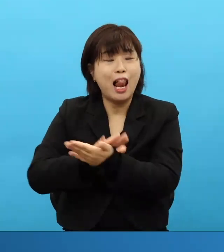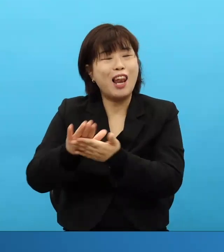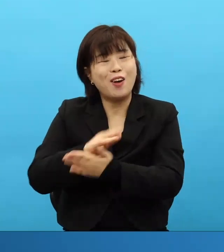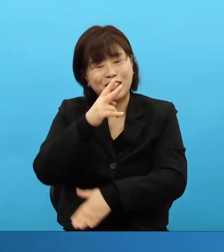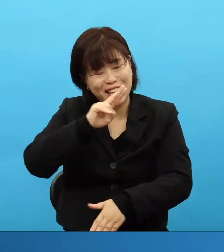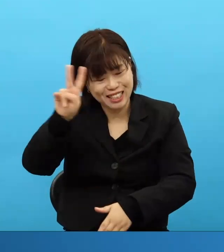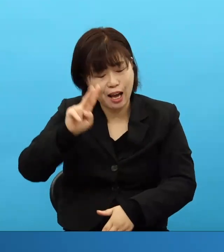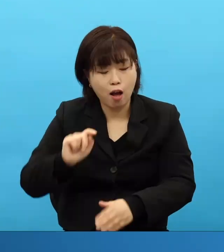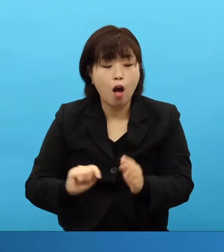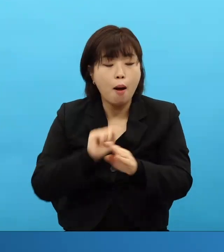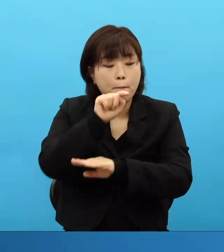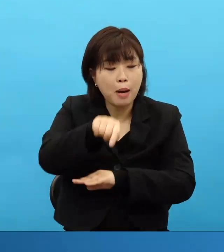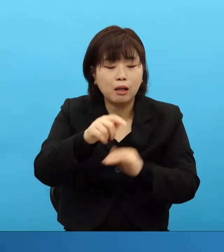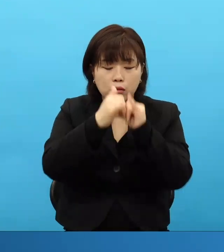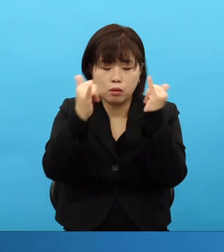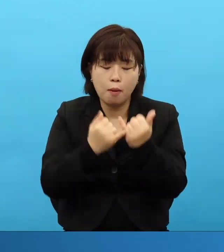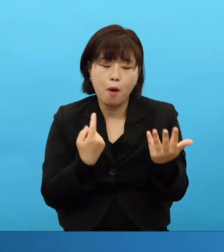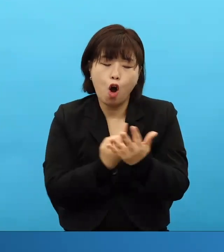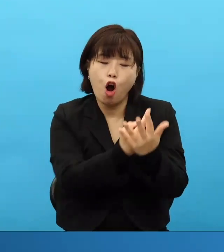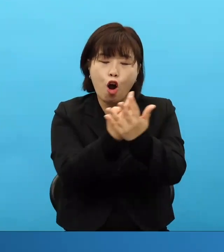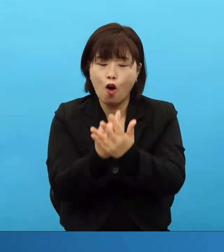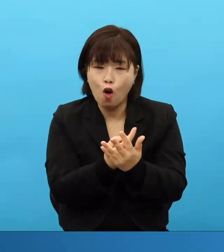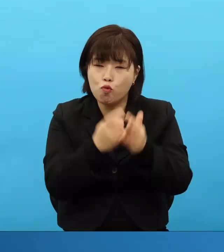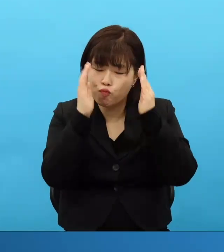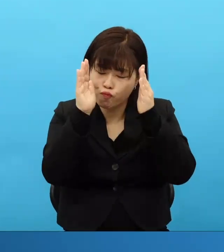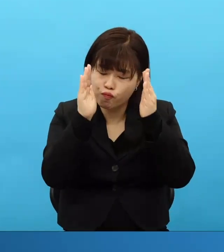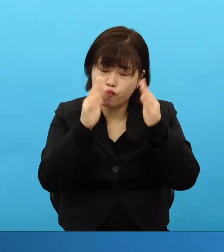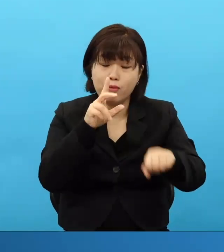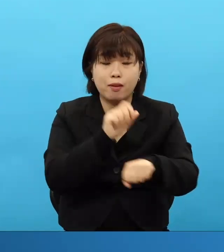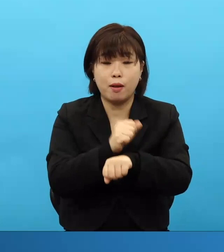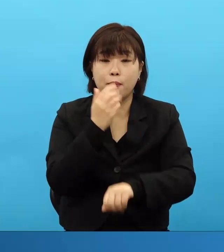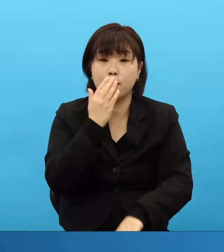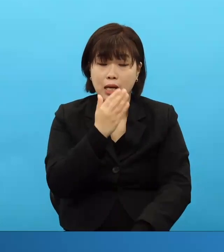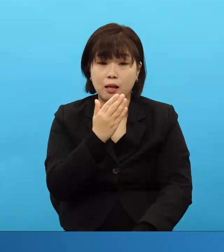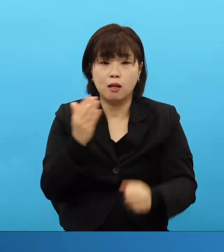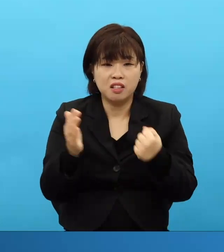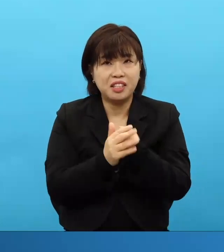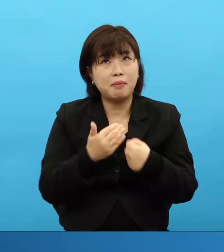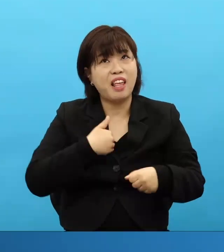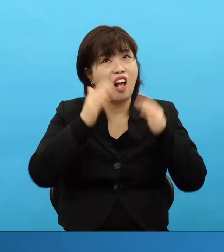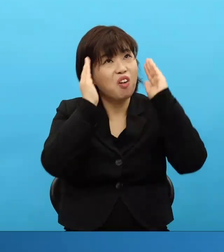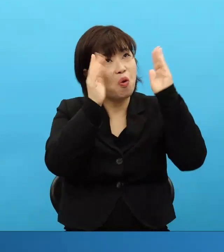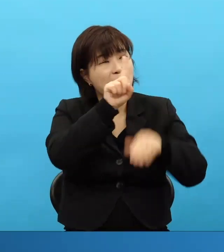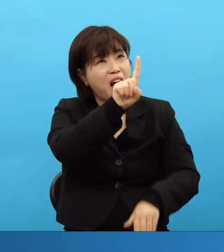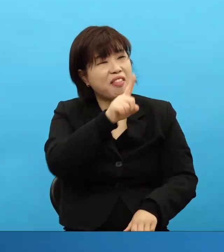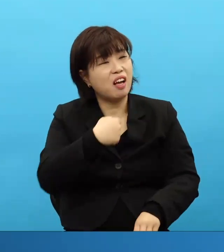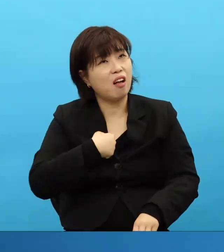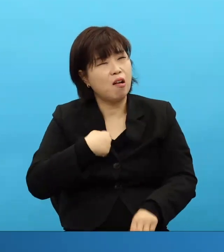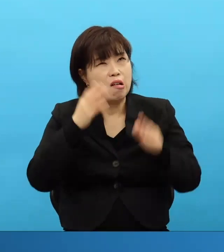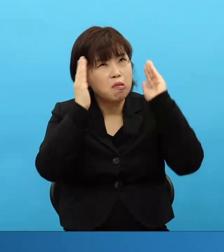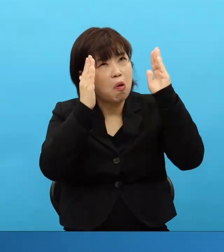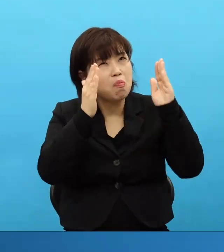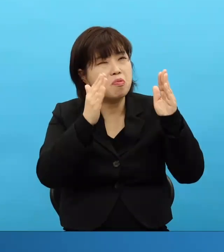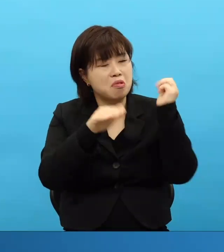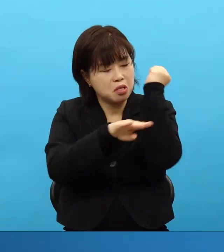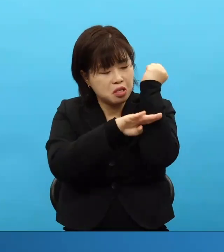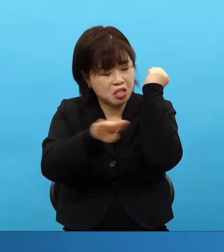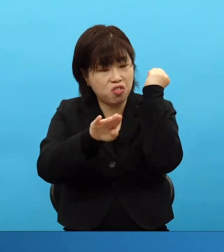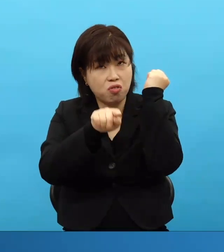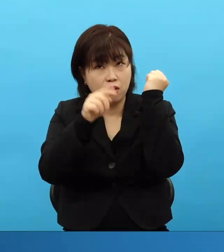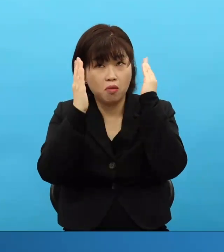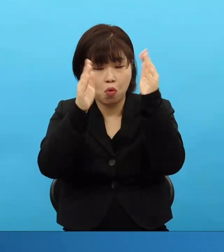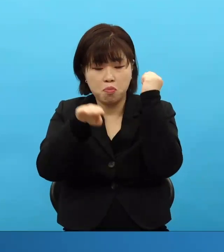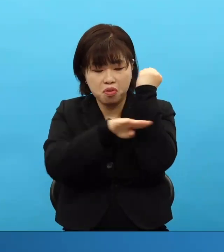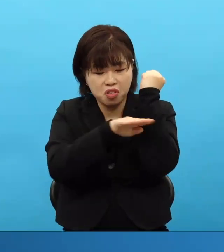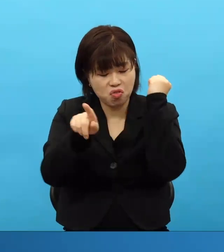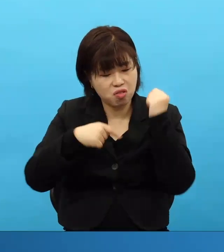work 그러니까 well. 딱 하나만 가지고 답을 내고 포기하서는 안 돼요. And so don't come to your answer or give up because of one little 딱 thing. 하나 할 거는